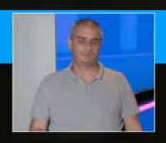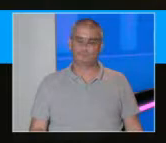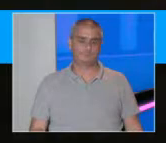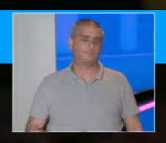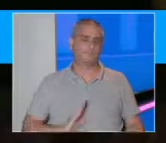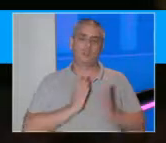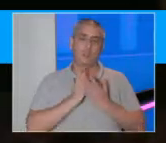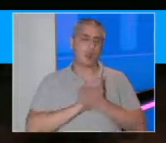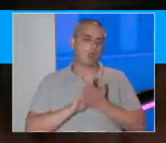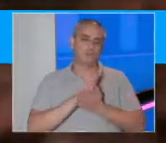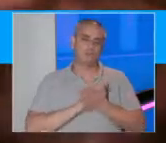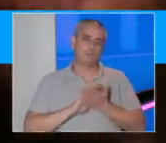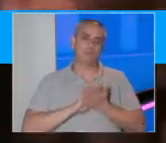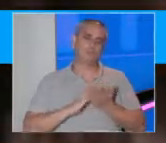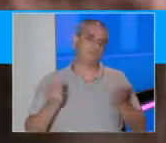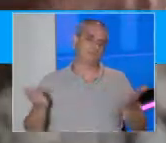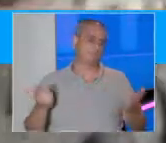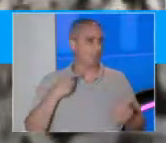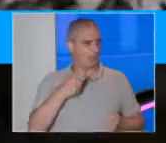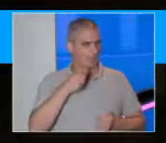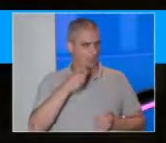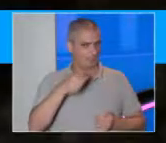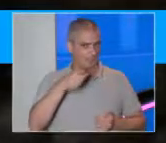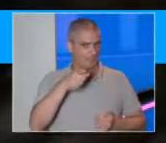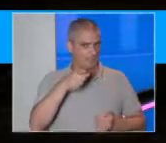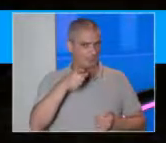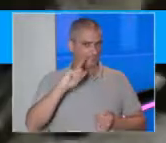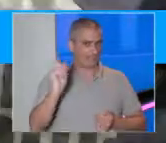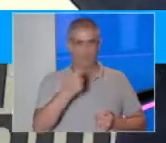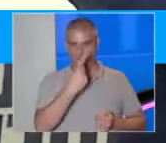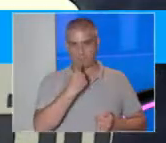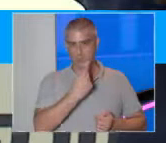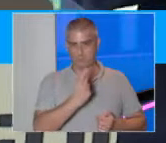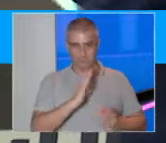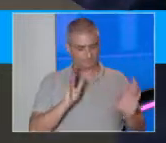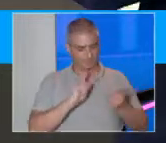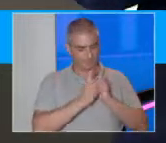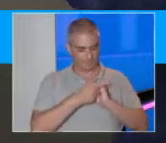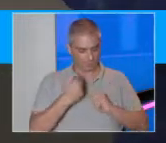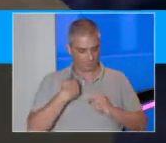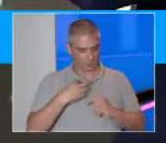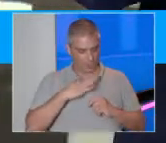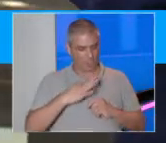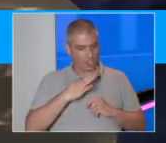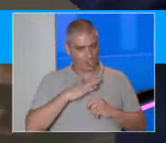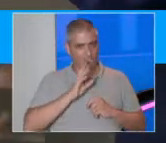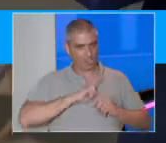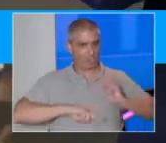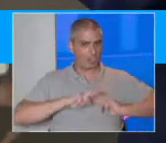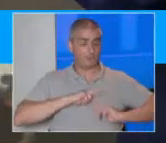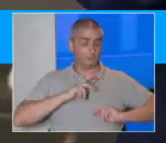עוזר, זה לא מועיל, זה גם לא אפשר. זאת אומרת, אתה ואתם בכלל אומרים, במקום שנספוג